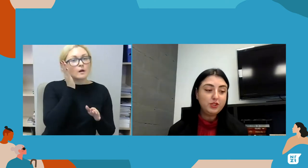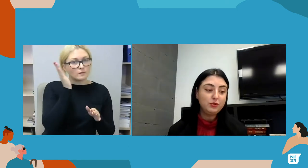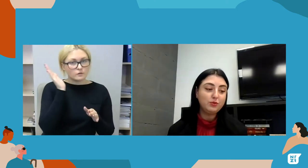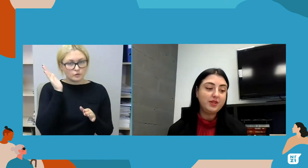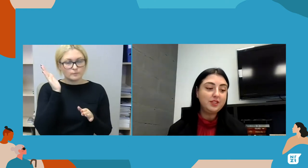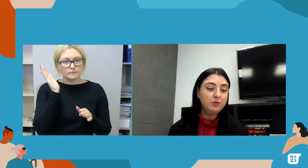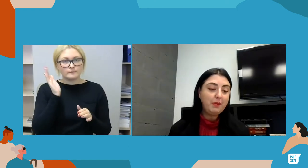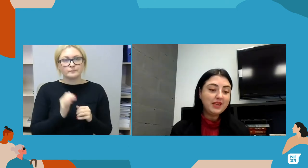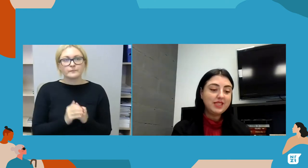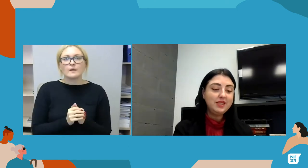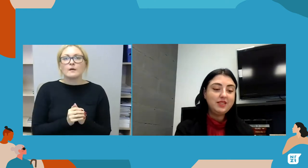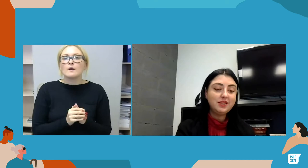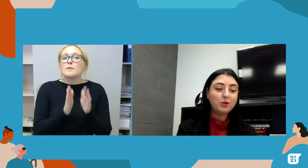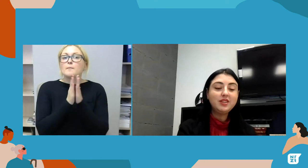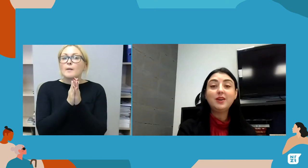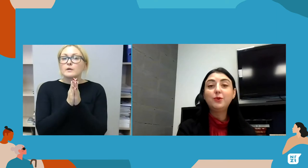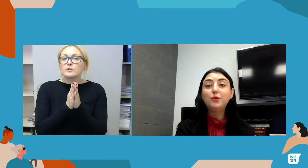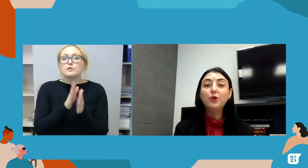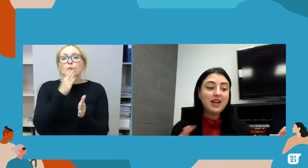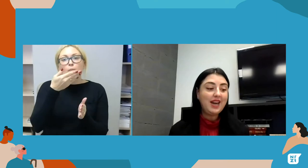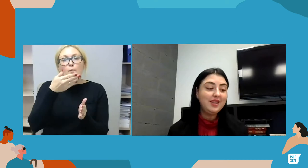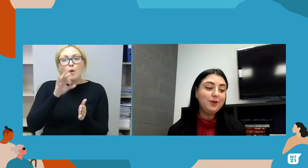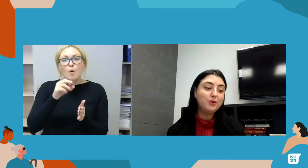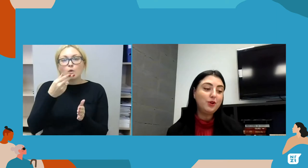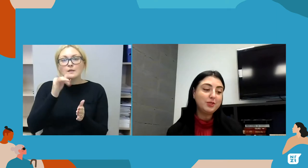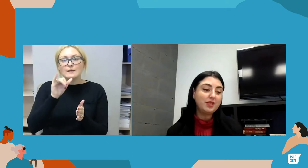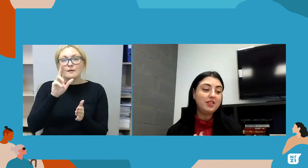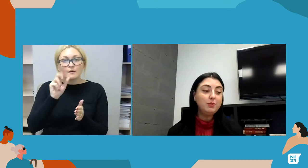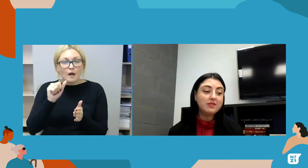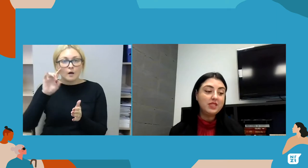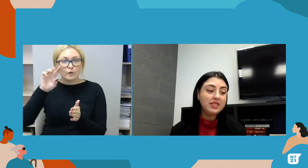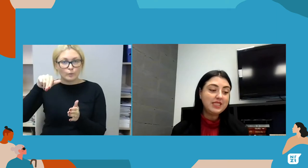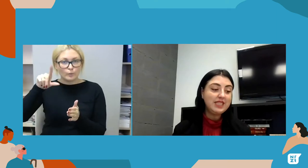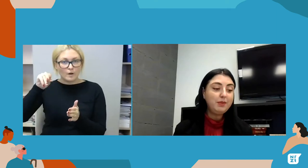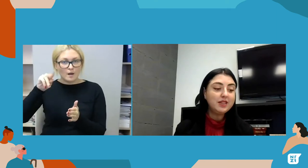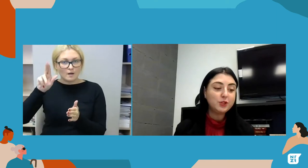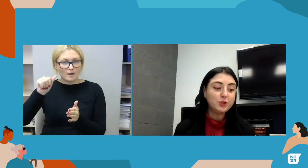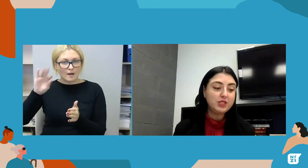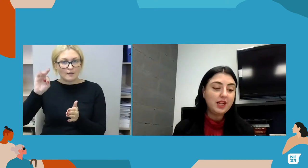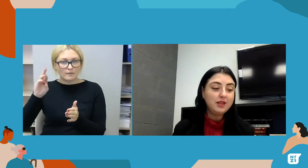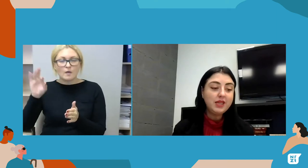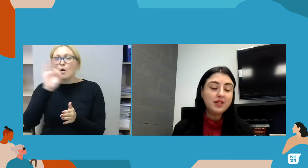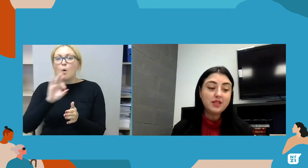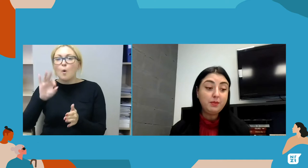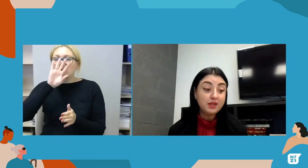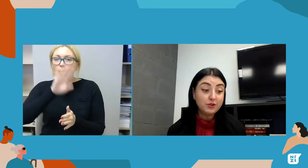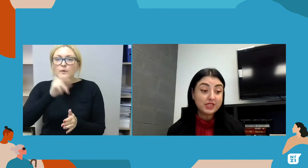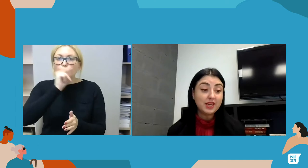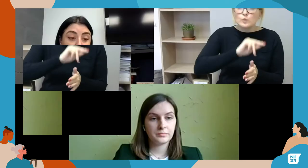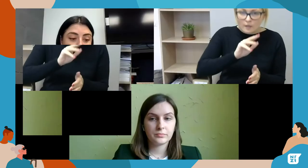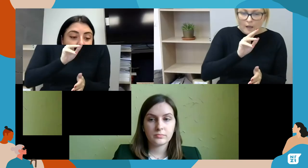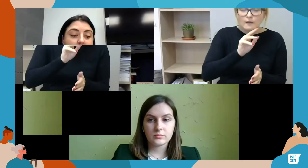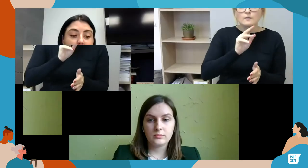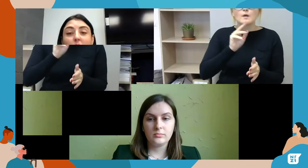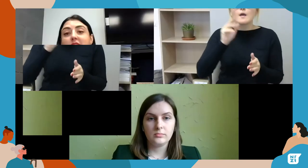paprašysiu pranešimą perskaityti Moniką Gulia-Kaitę, kurios pranešimas vadinasi nepykantos nusikaltimai ir nepykantos